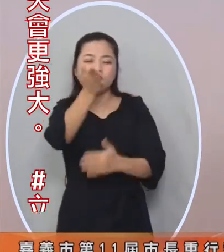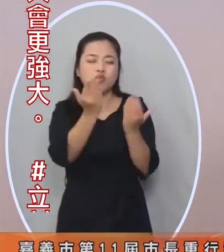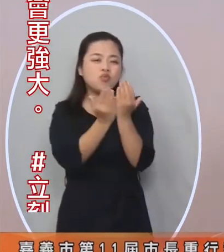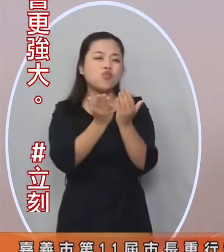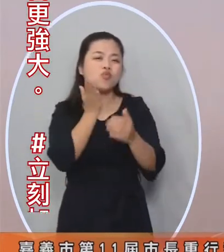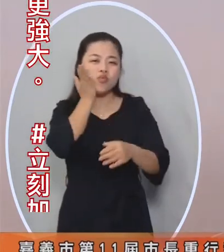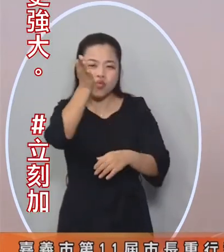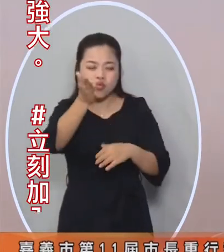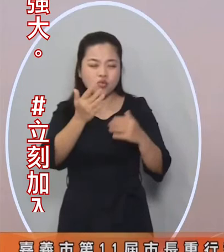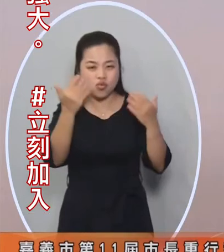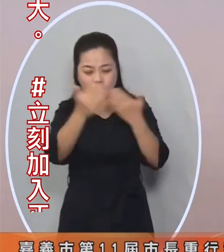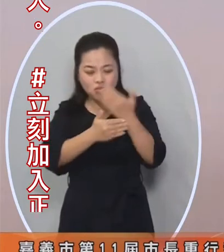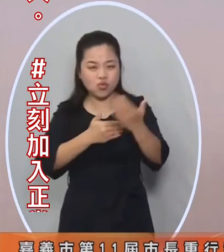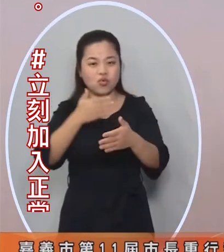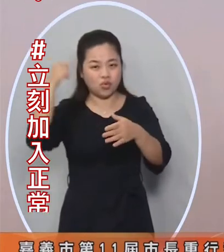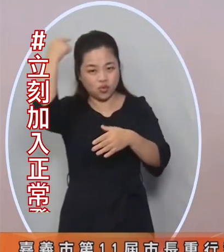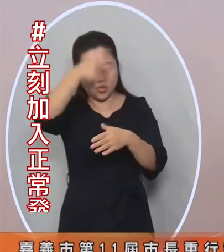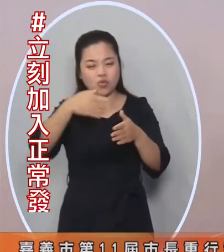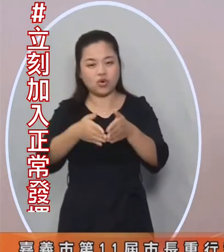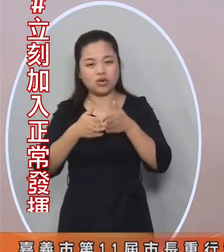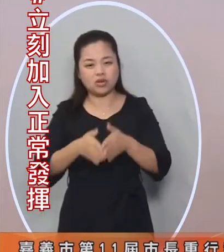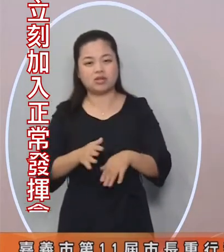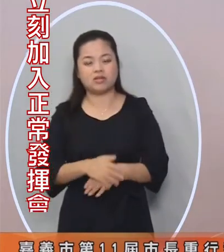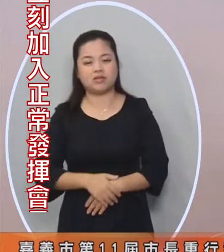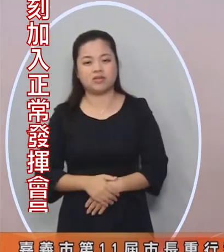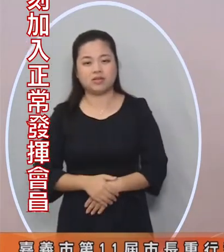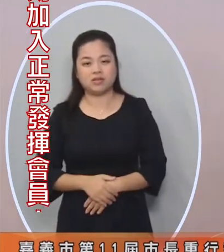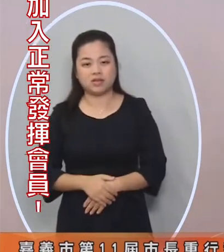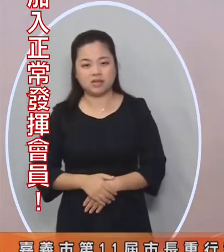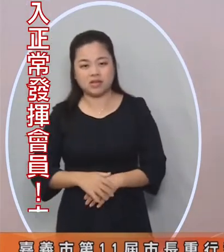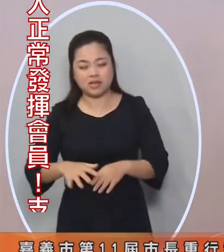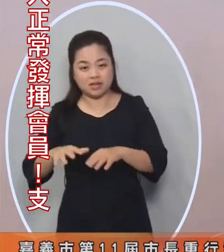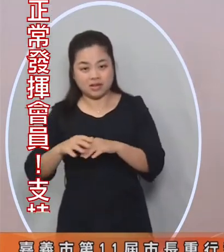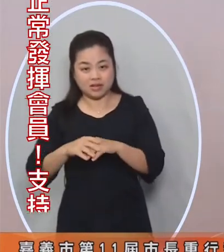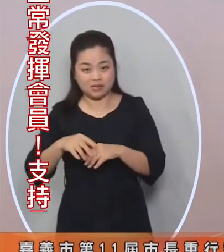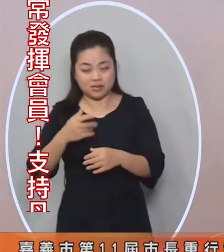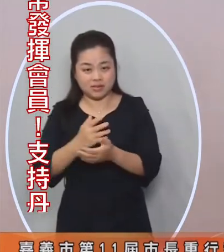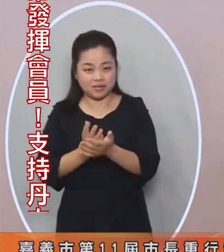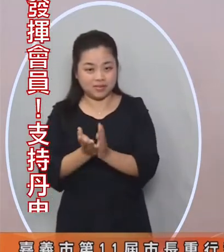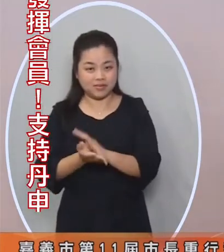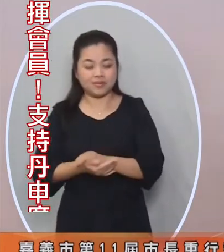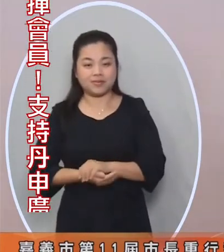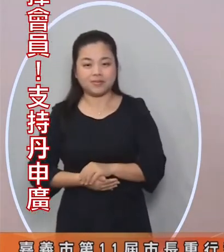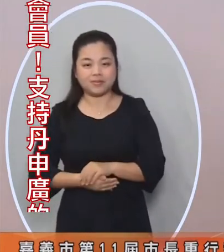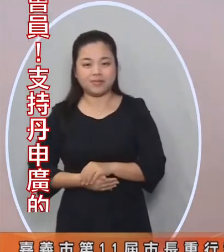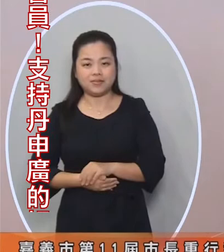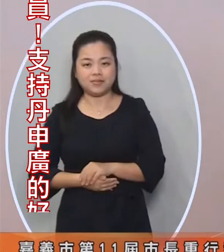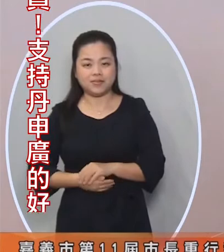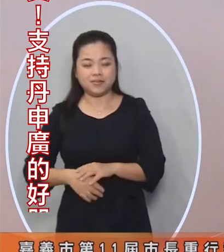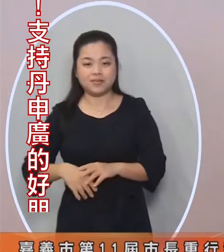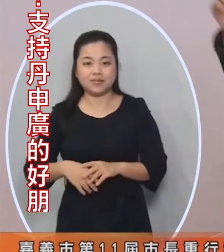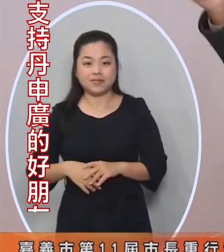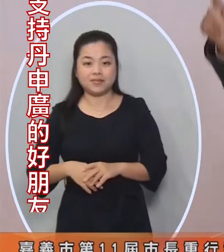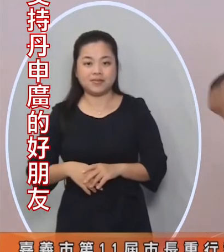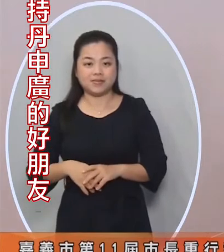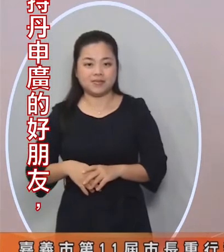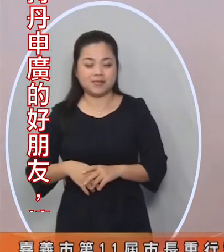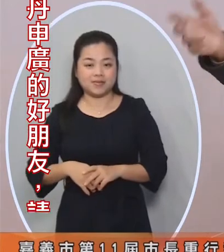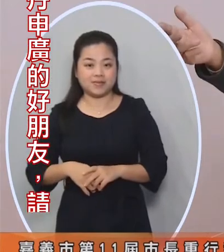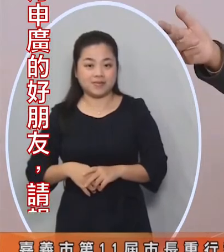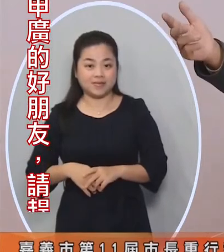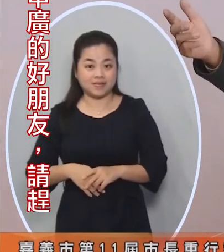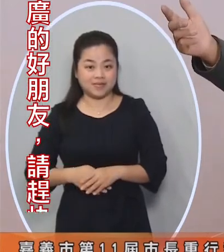啊，什么叫共产党？毛泽东这只蛇精啦，像蒋介石啊，江山这孤鸟，这孤鸟收过台湾